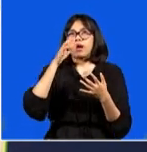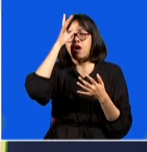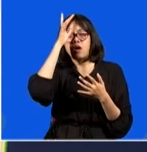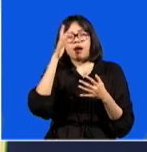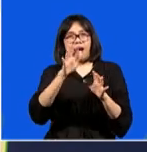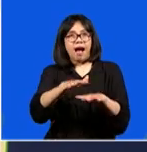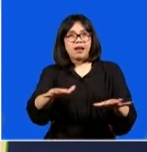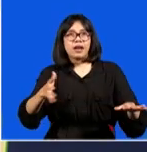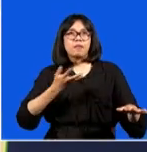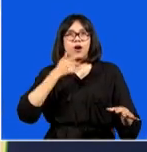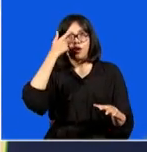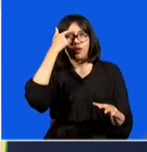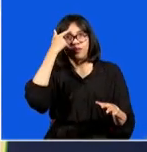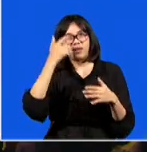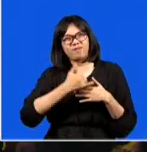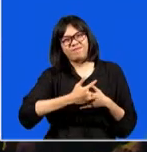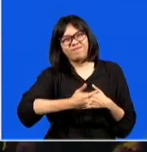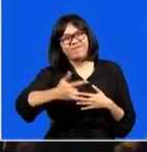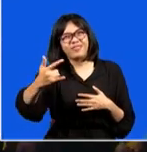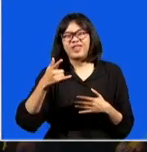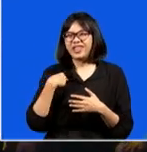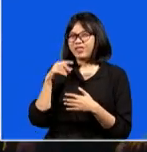mungkin itu dulu kali ya